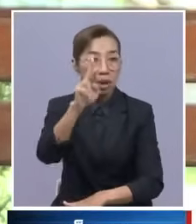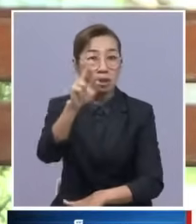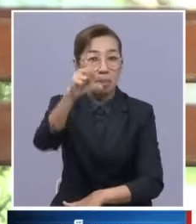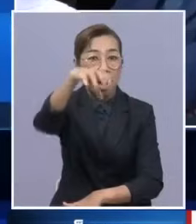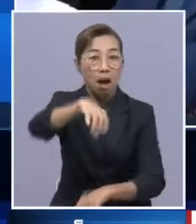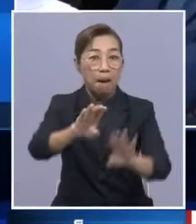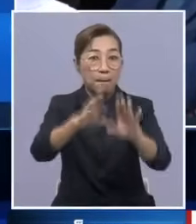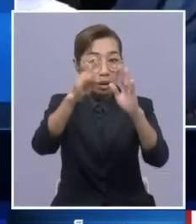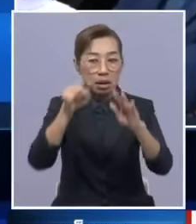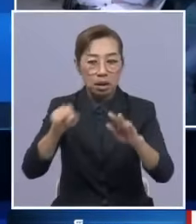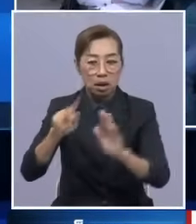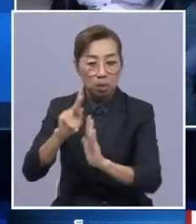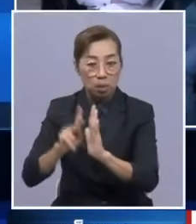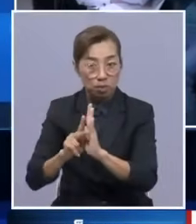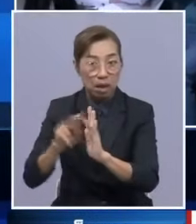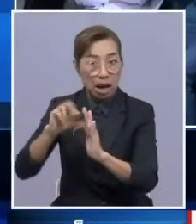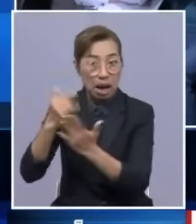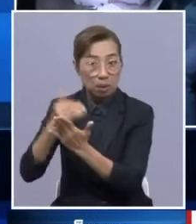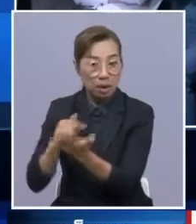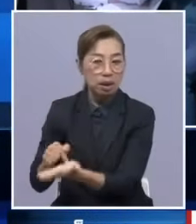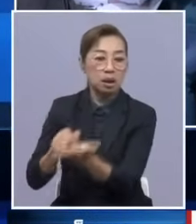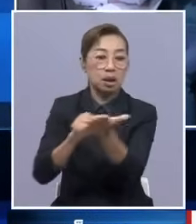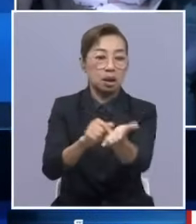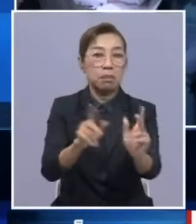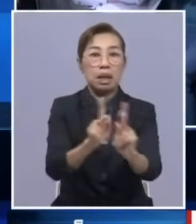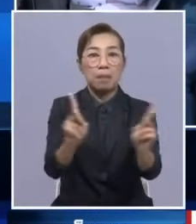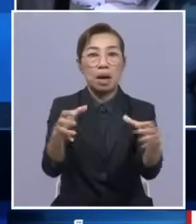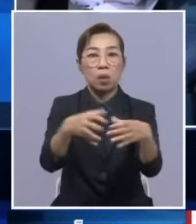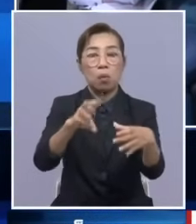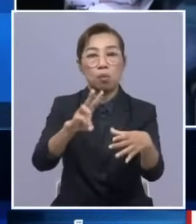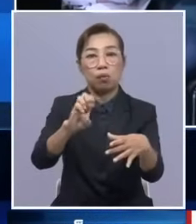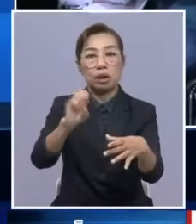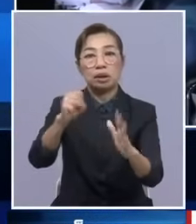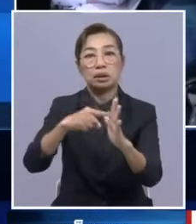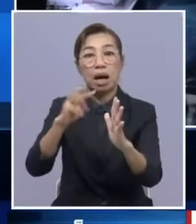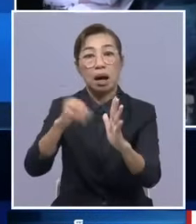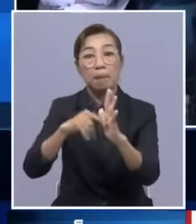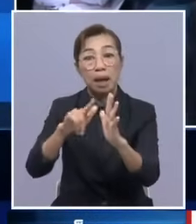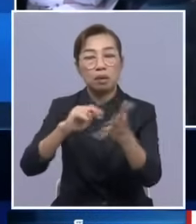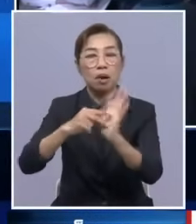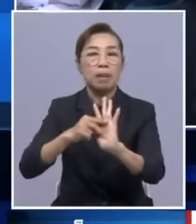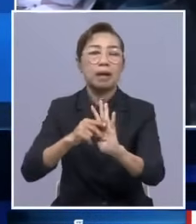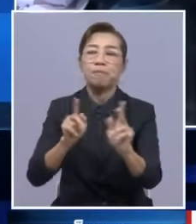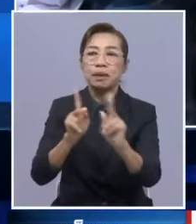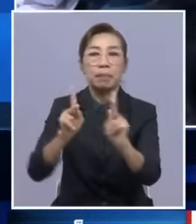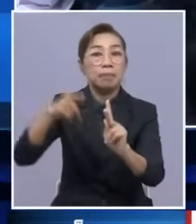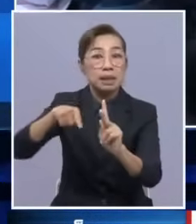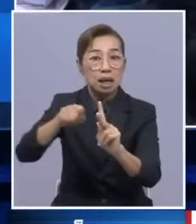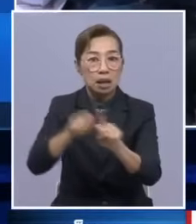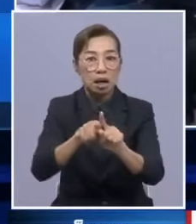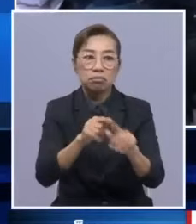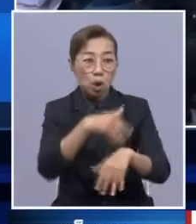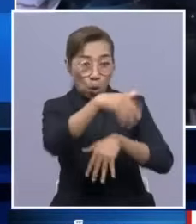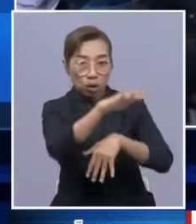การตั้งกรรมธิการวิสามันขึ้นมาวิสามันนะฮะเพราะฉะนั้นวิสามันจะมีคนนอกเข้ามาด้วยพิจารณารายละเอียดของกฎหมายดังกล่